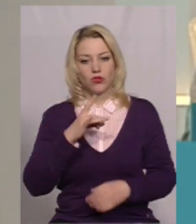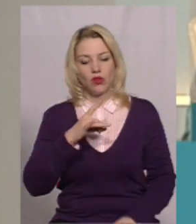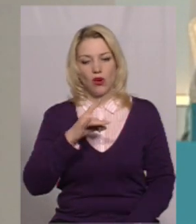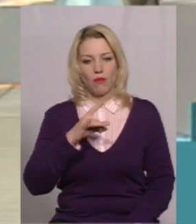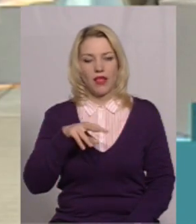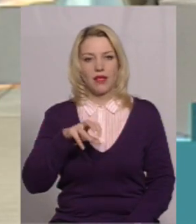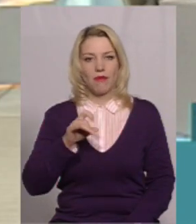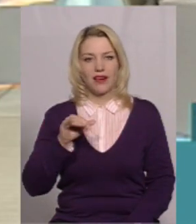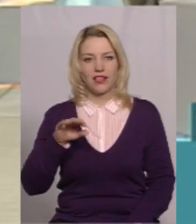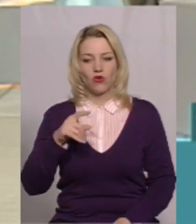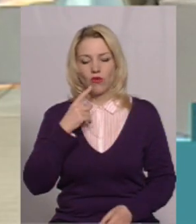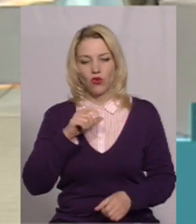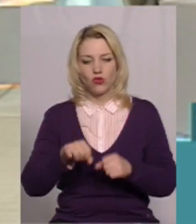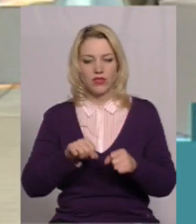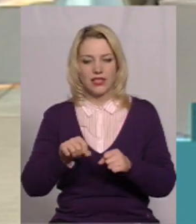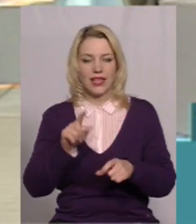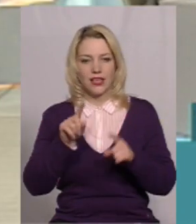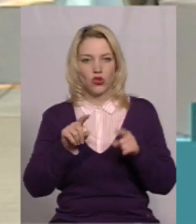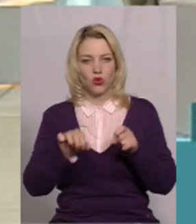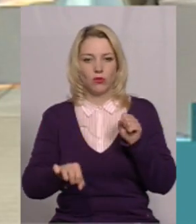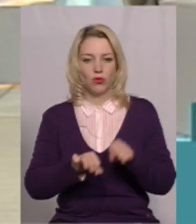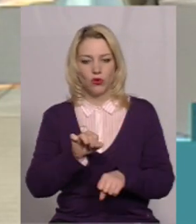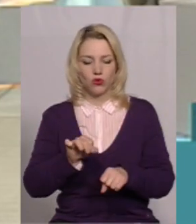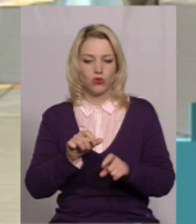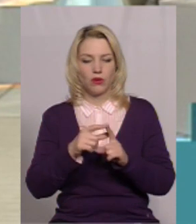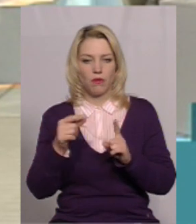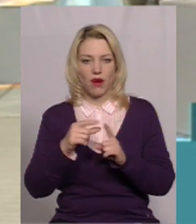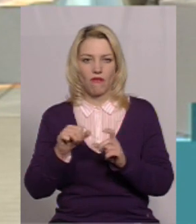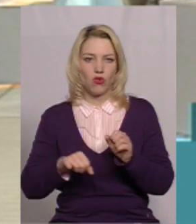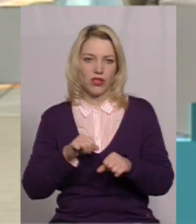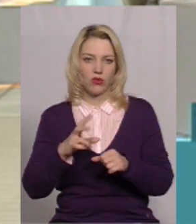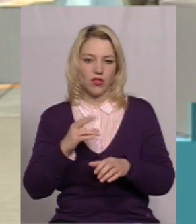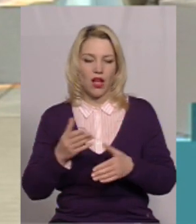що велосипедисти деколи порушують правила, виїжджають на тротуари.